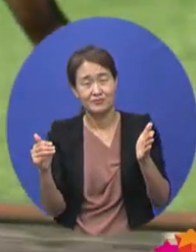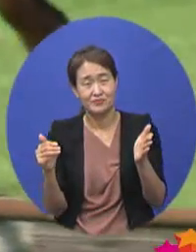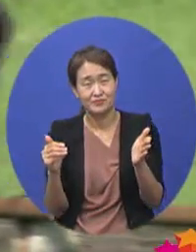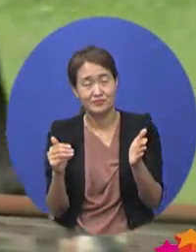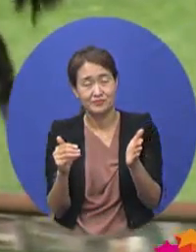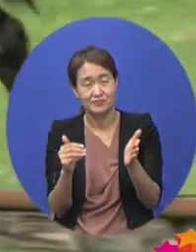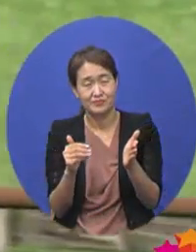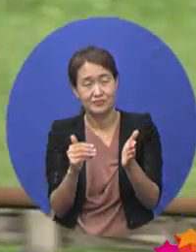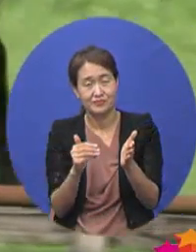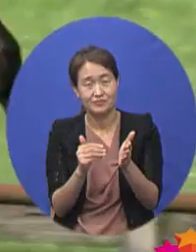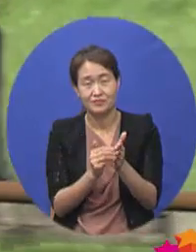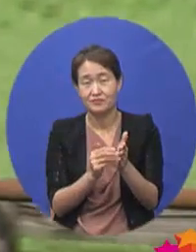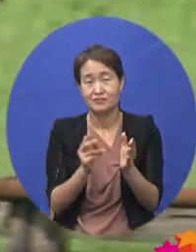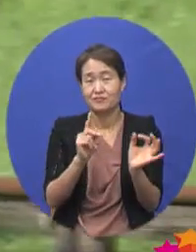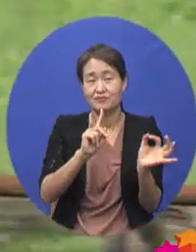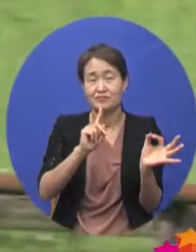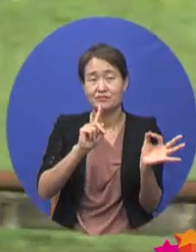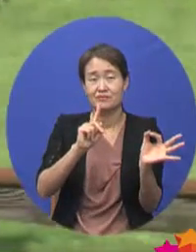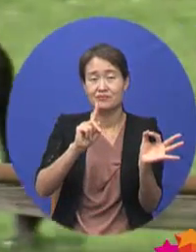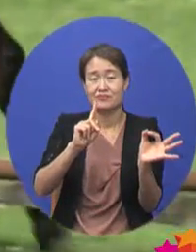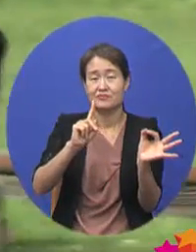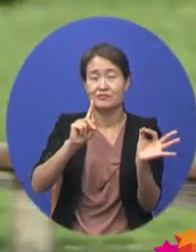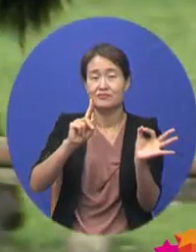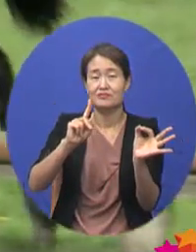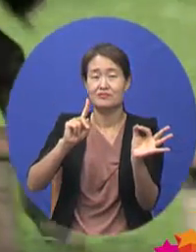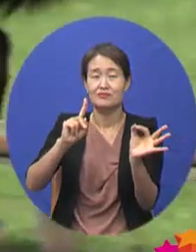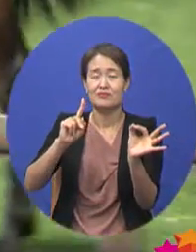그때까지 아,